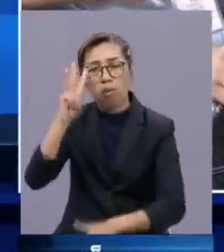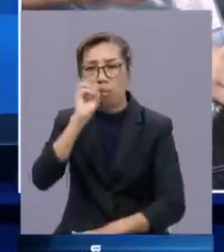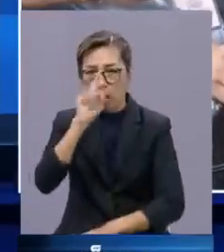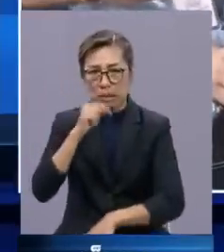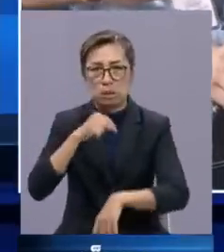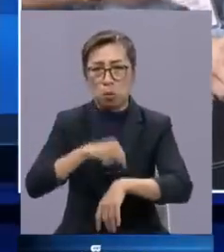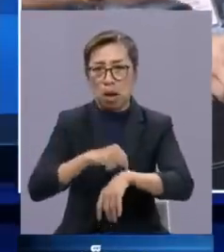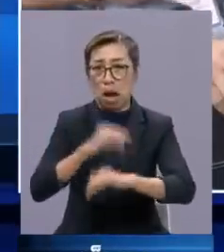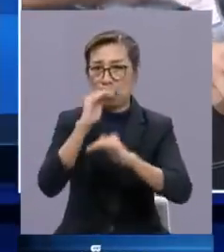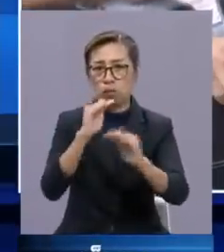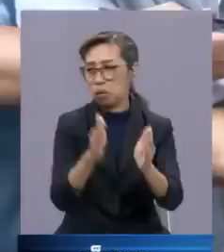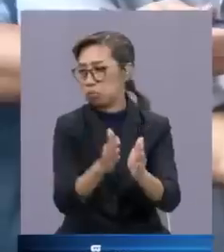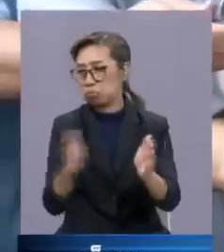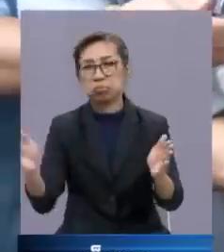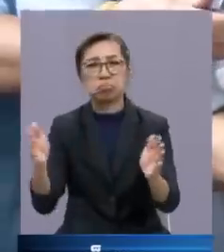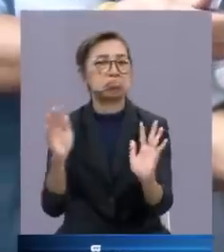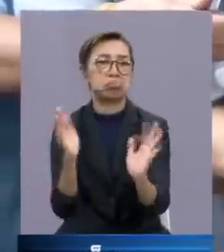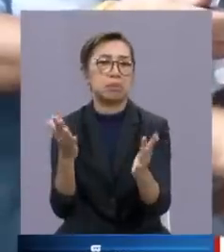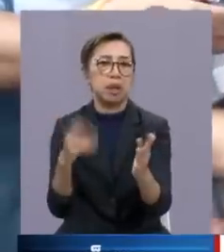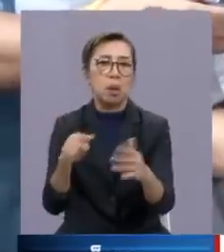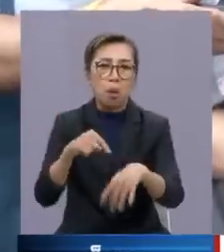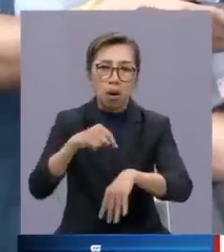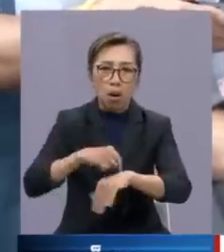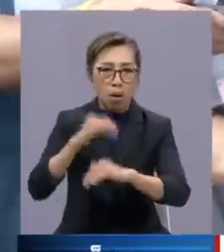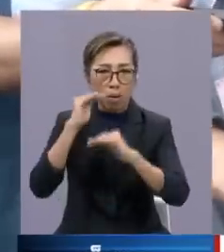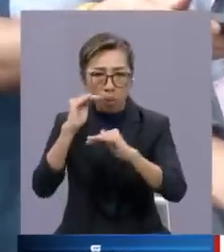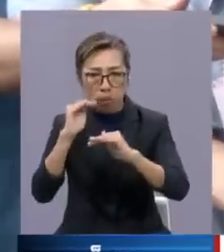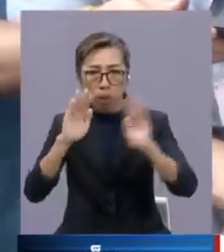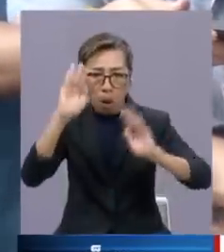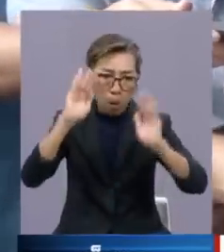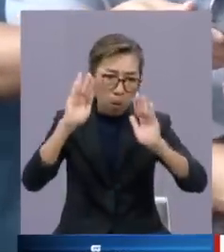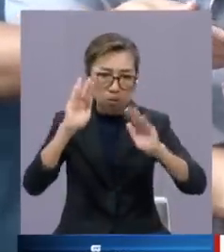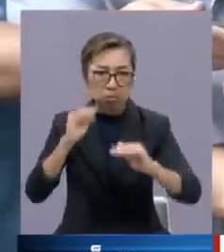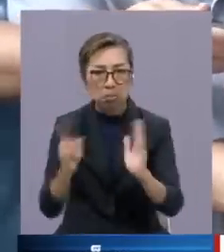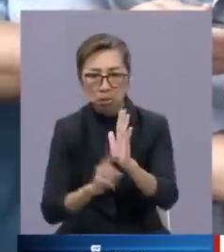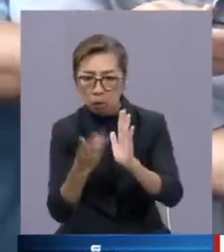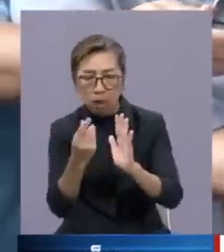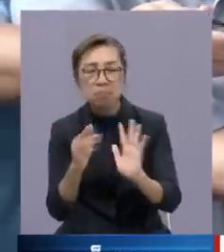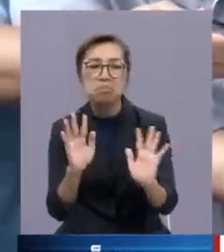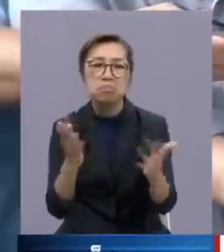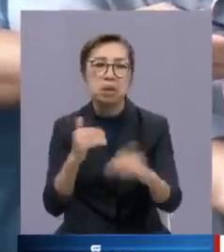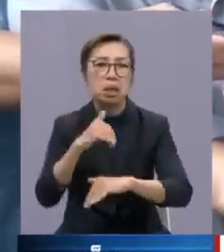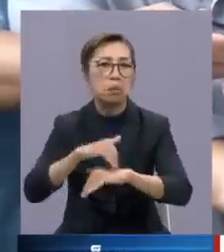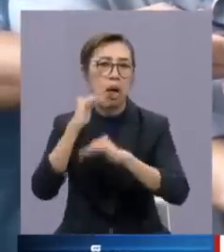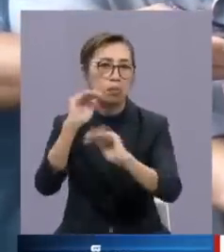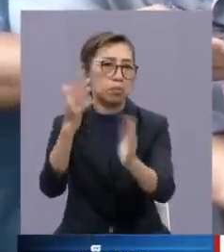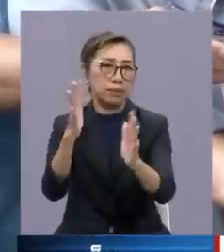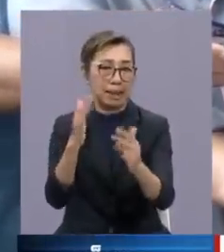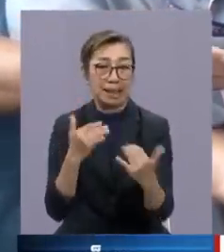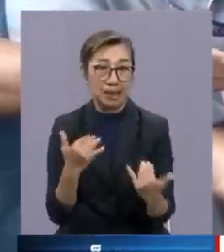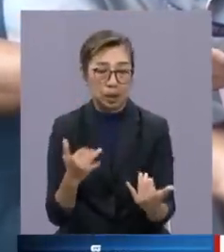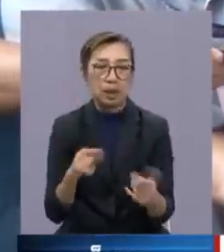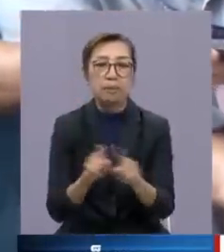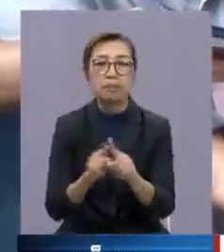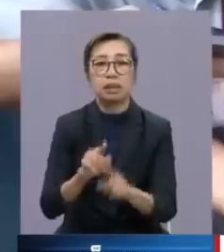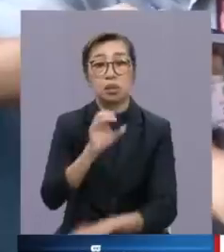เวลาที่กำหนดไว้ว่าจะใช้เวลานานเท่าไหร่เนี่ยนะครับถึงจะสามารถโหวตกันได้คือตอนนี้มันอยู่ในห่วงของการรายง